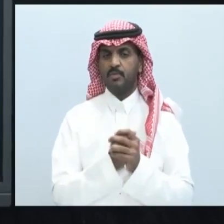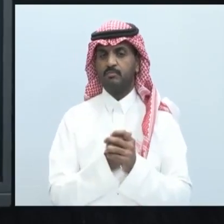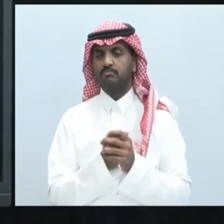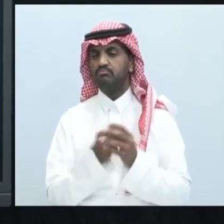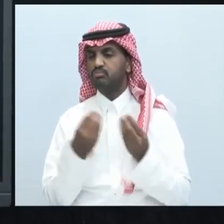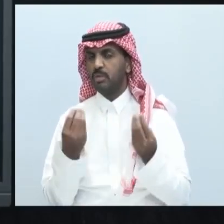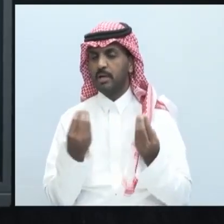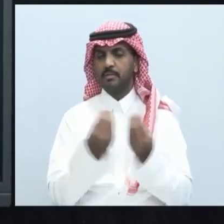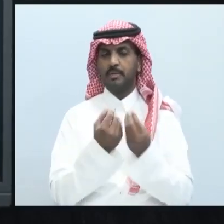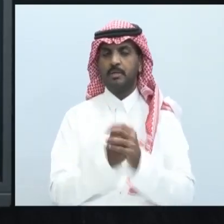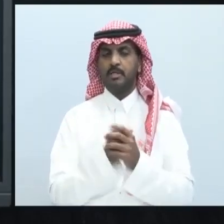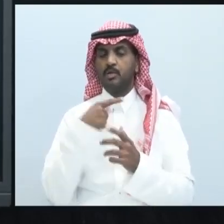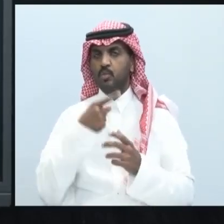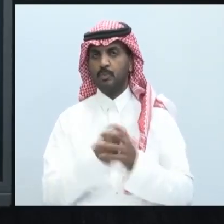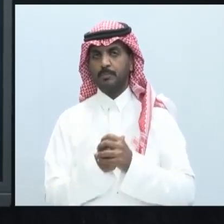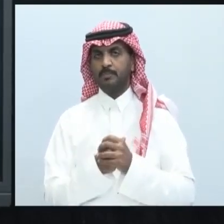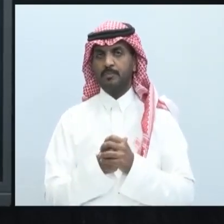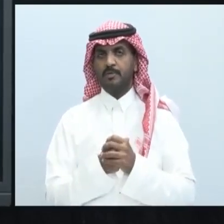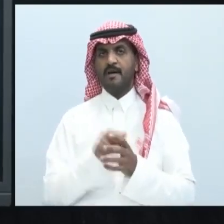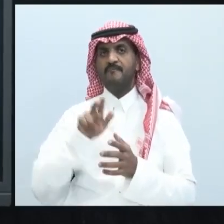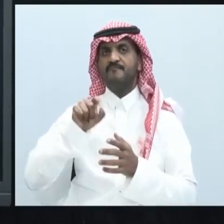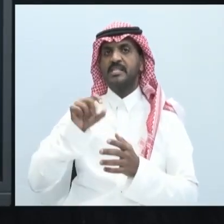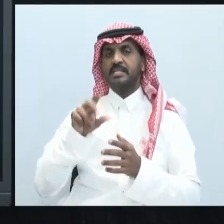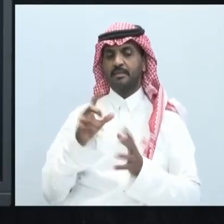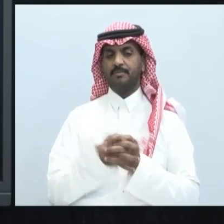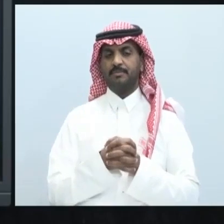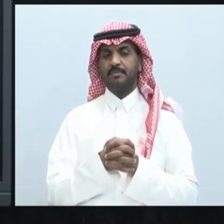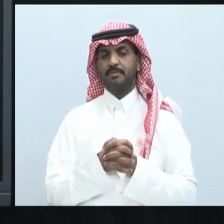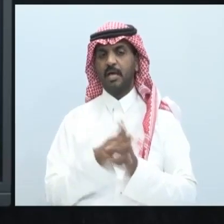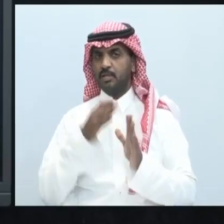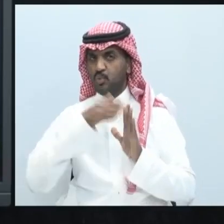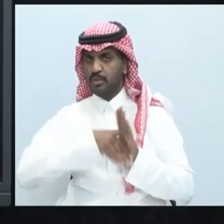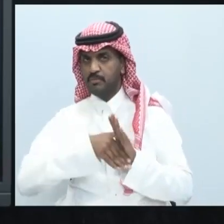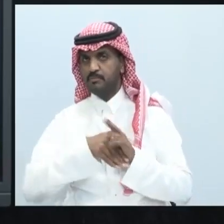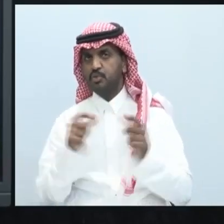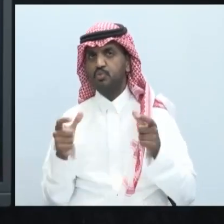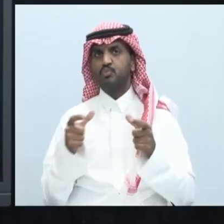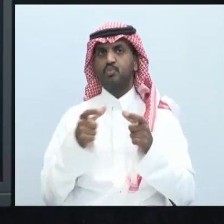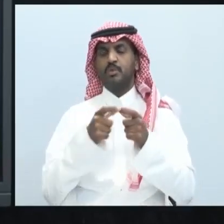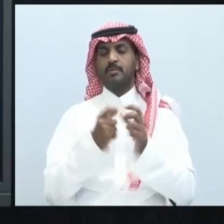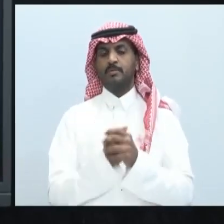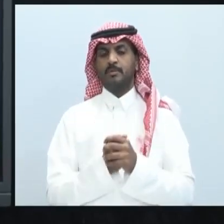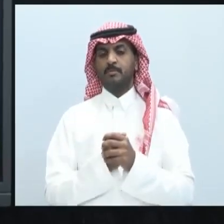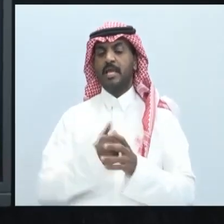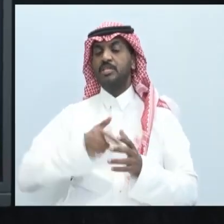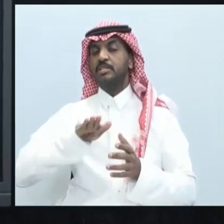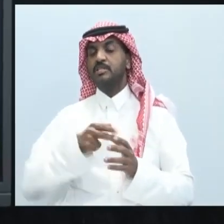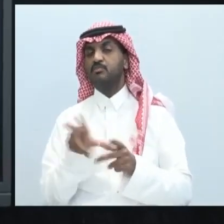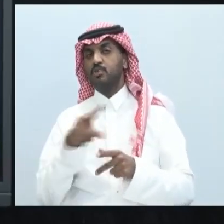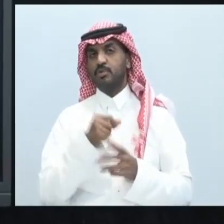متقاربه اذا نستطيع ان نقول ان الفصيله تحتوي على مجموعه من الاجناس